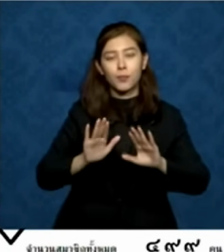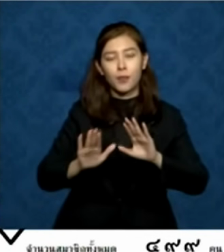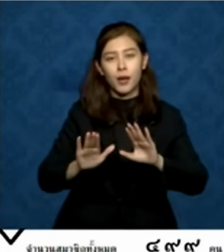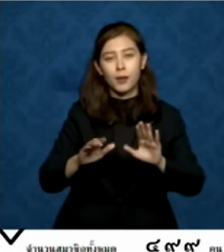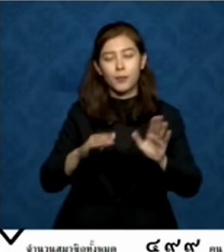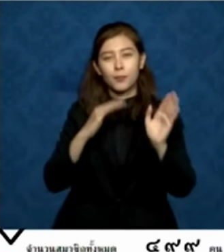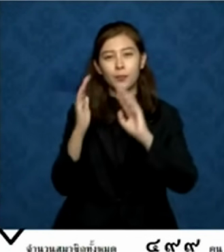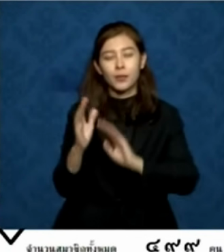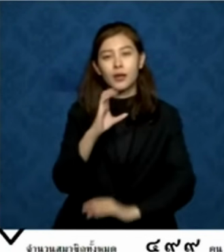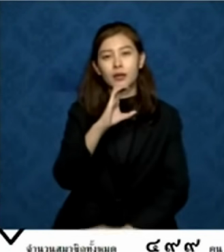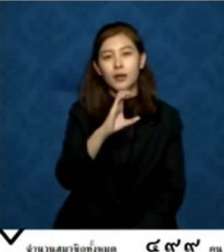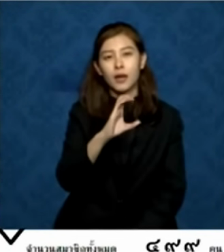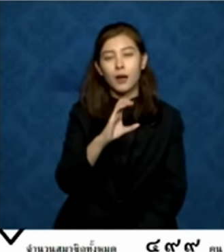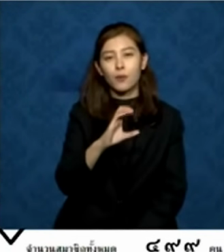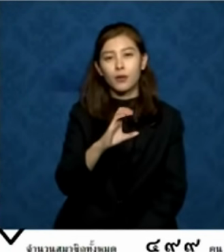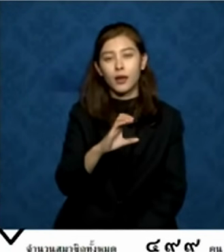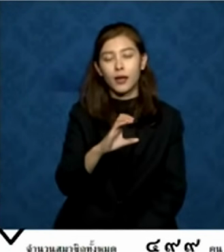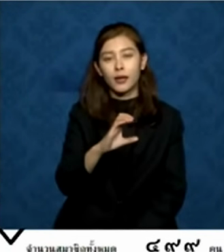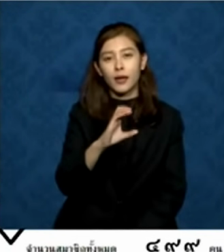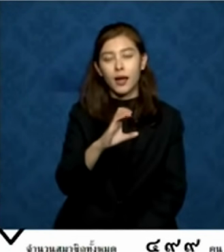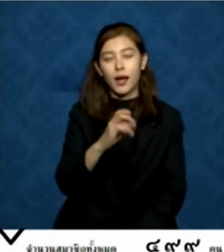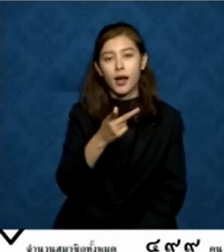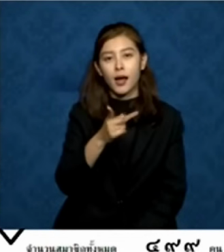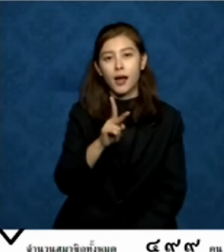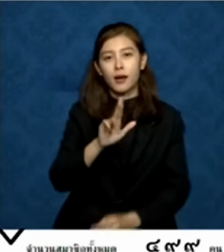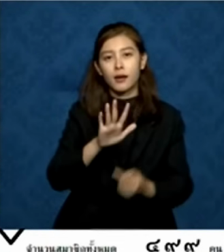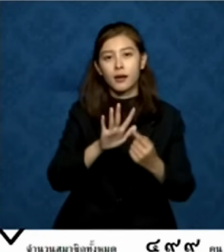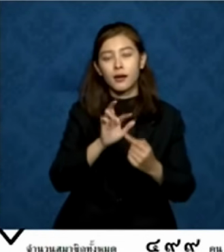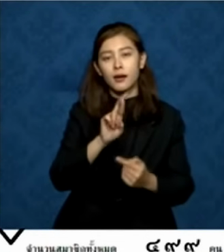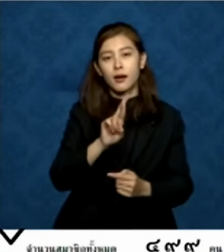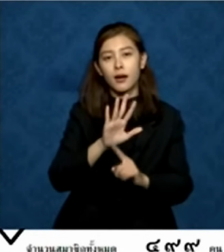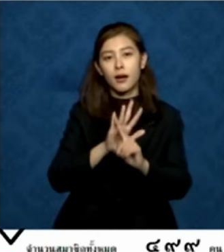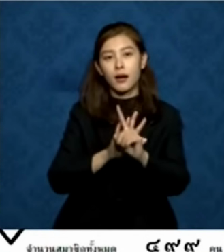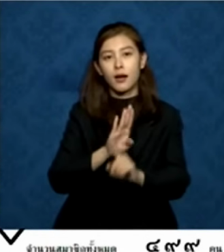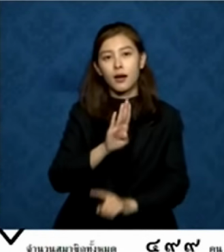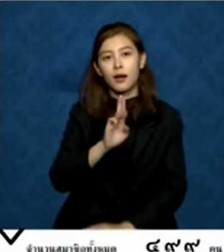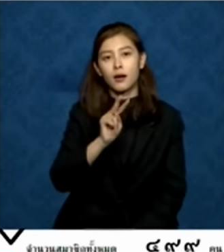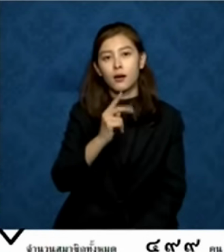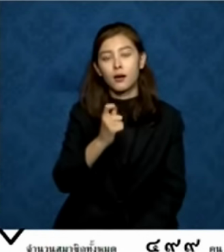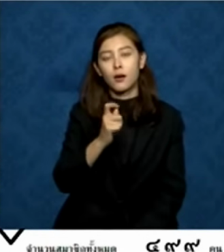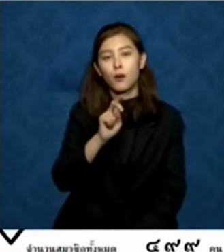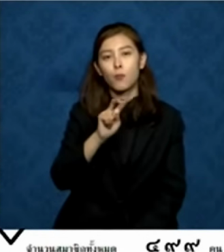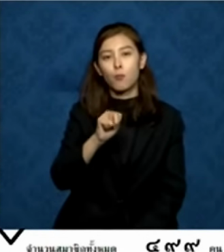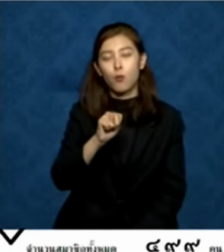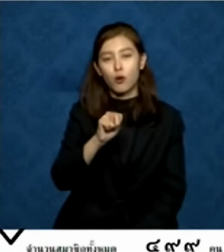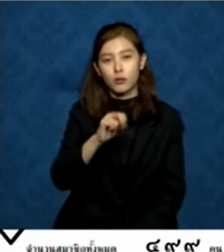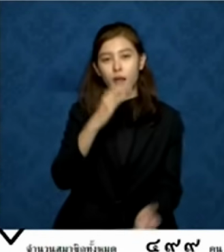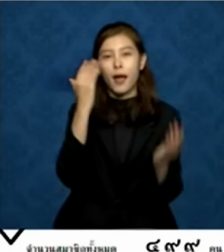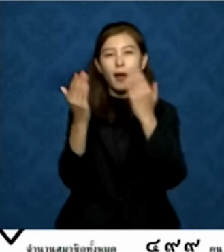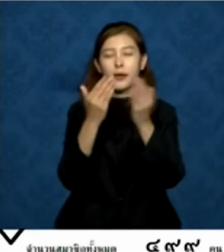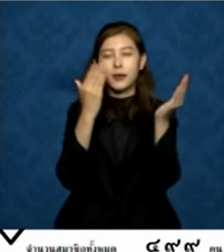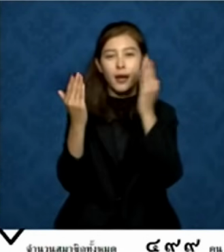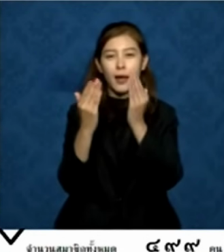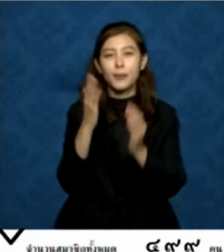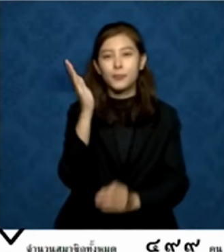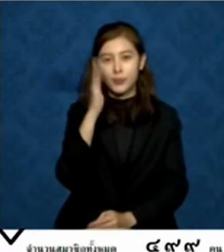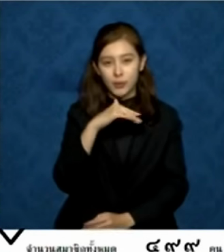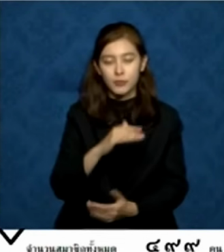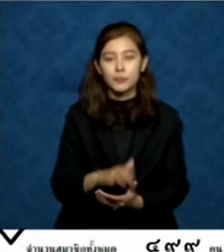ดออกไซด์เทียบเท่าคิดเป็นร้อยละ8จากกรณีปกติด้วยการส่งเส